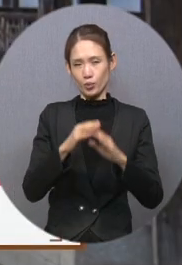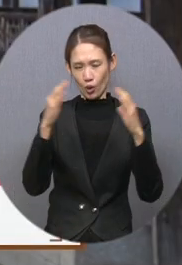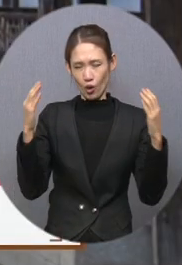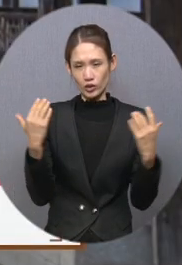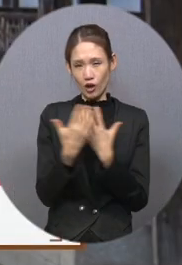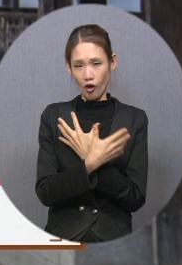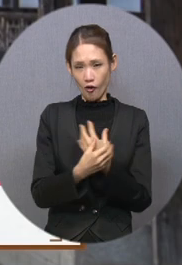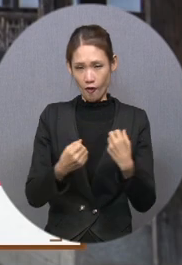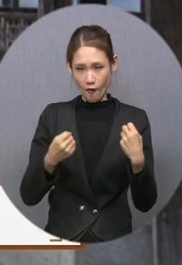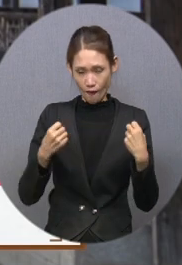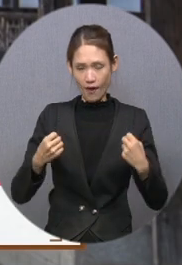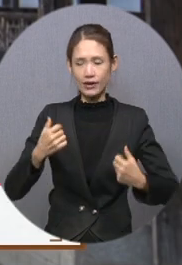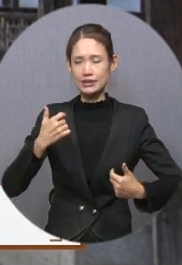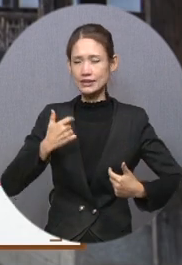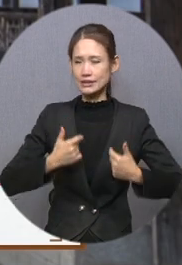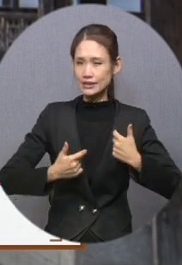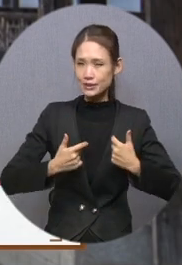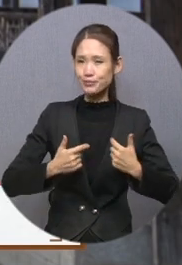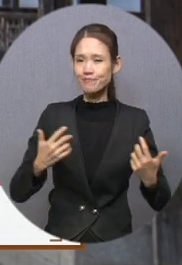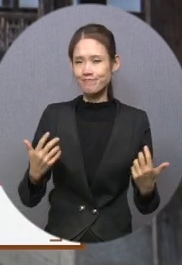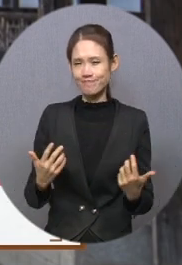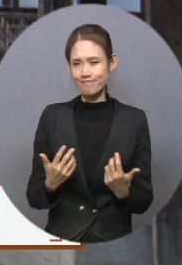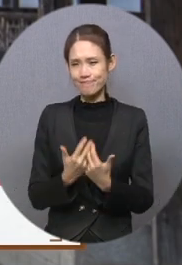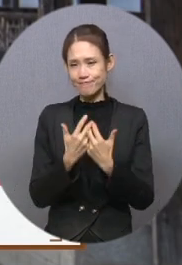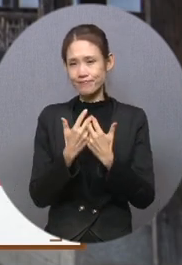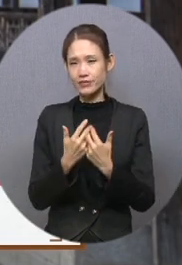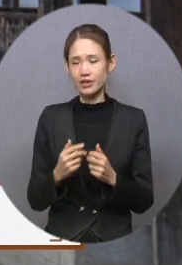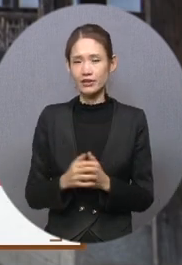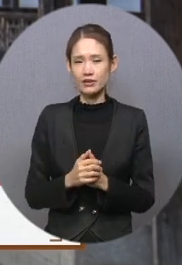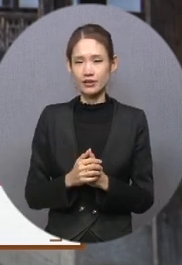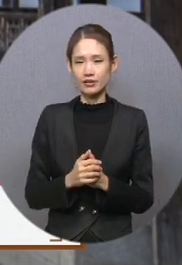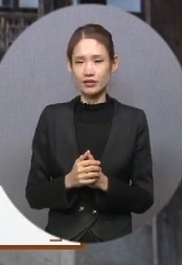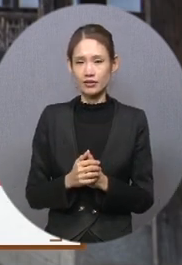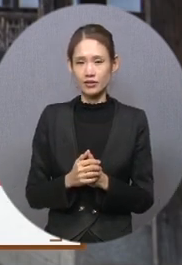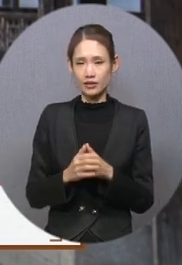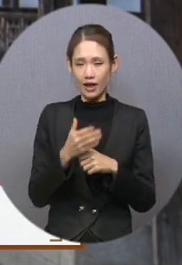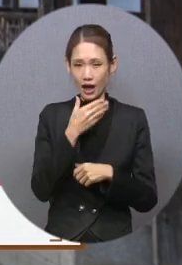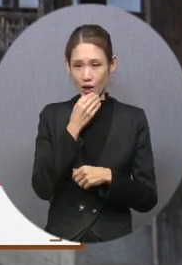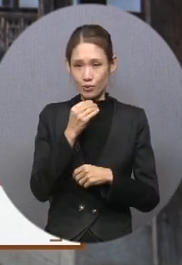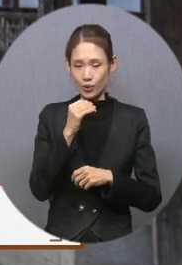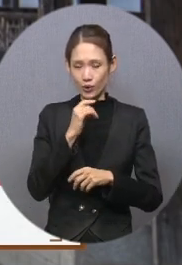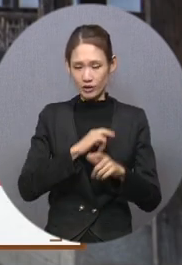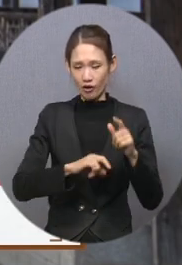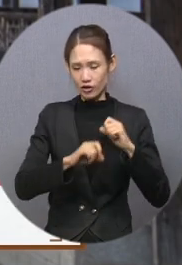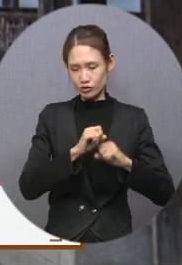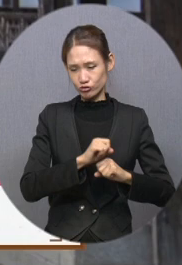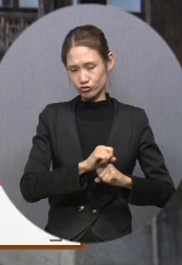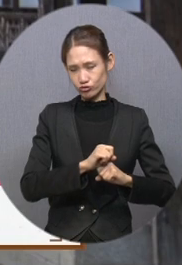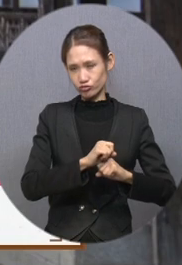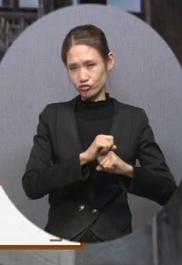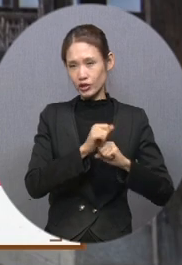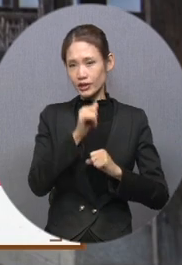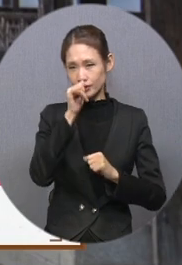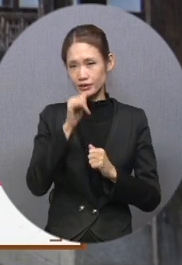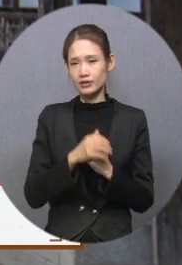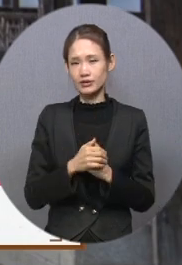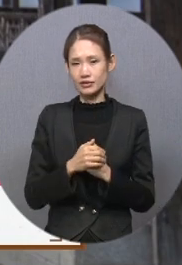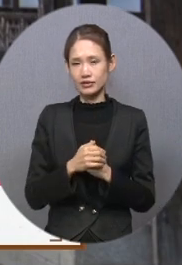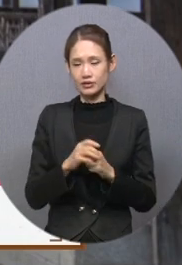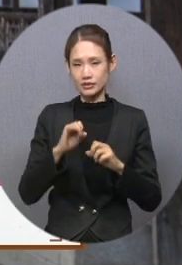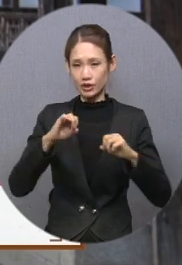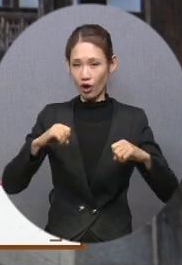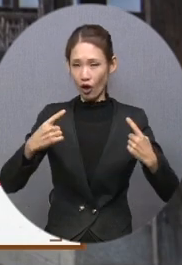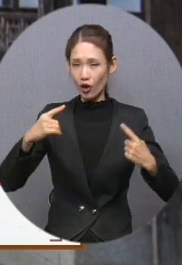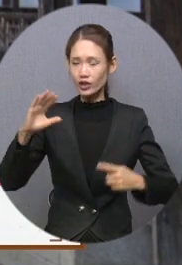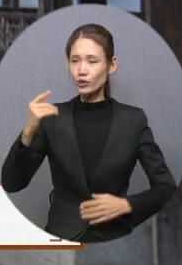모두 건강과 기쁨이 가득하고 행복이 소복소복 쌓이는 설